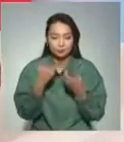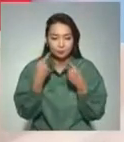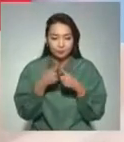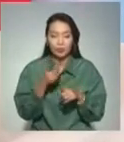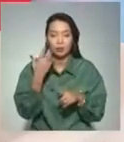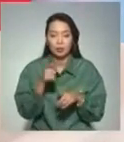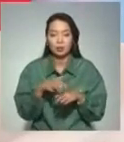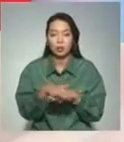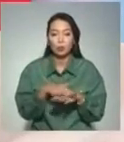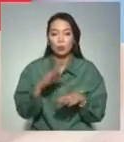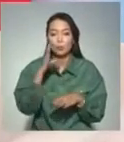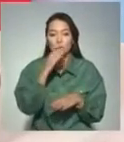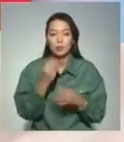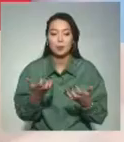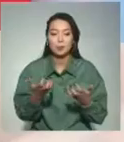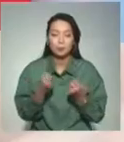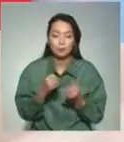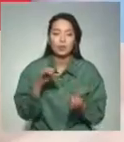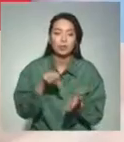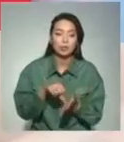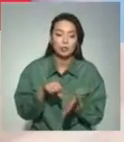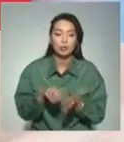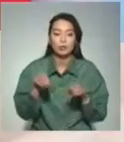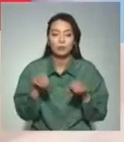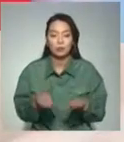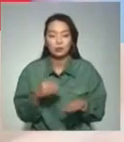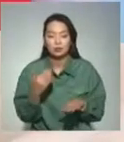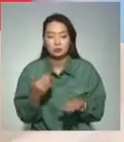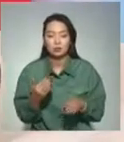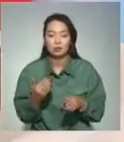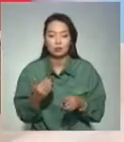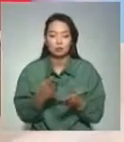население может принимать участие в решении тех или иных вопросов